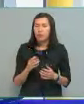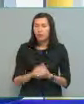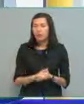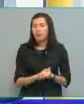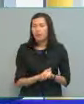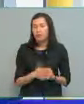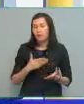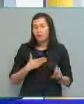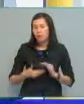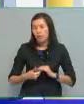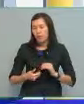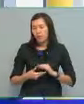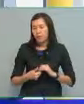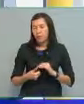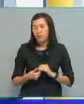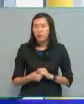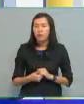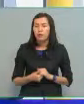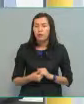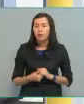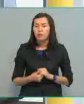Ынтымаққа, бірлікке шақырып,